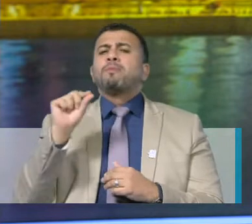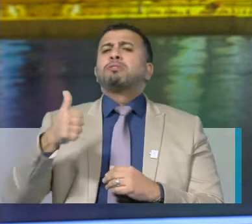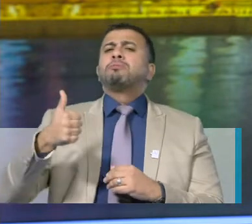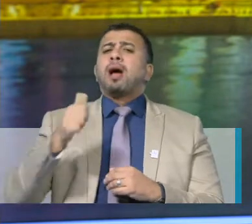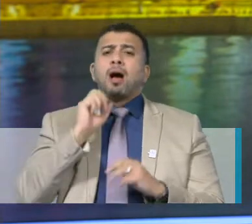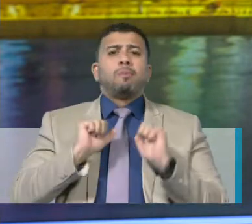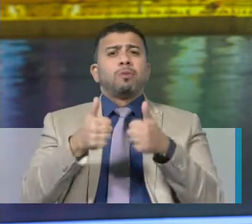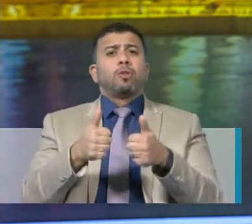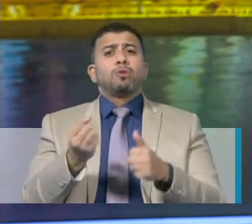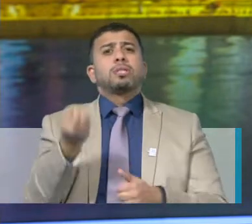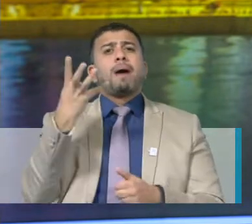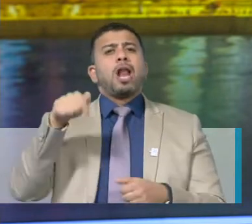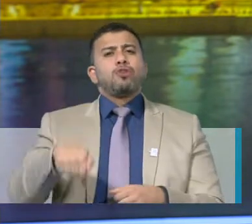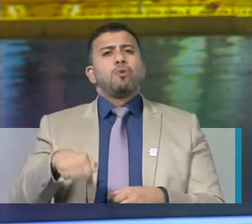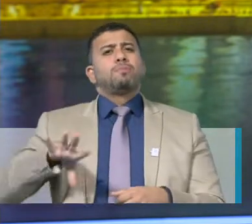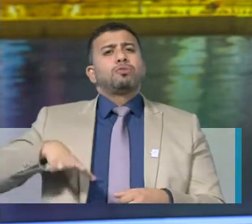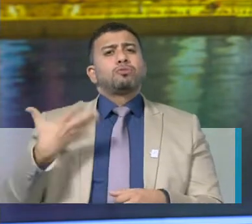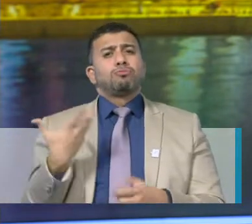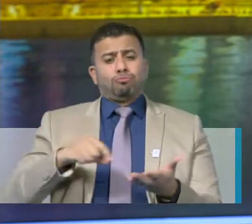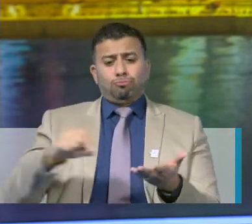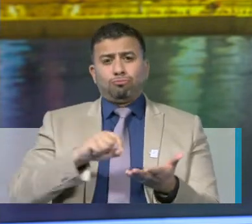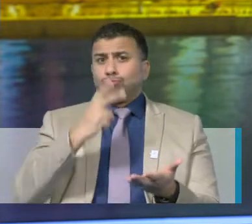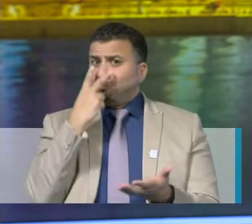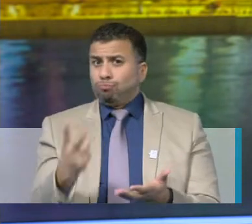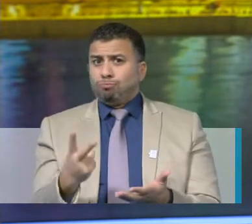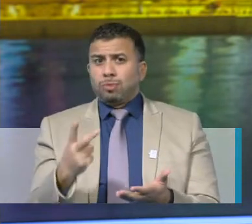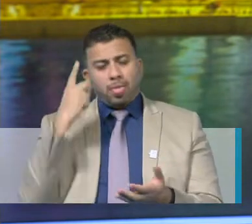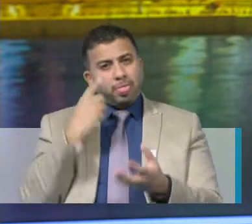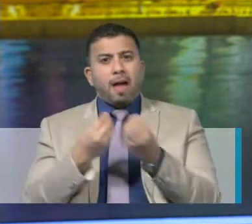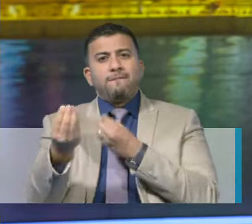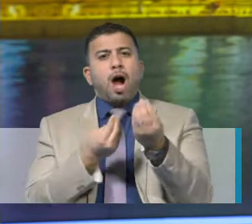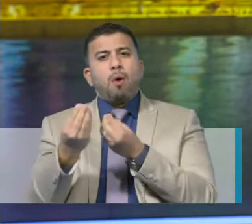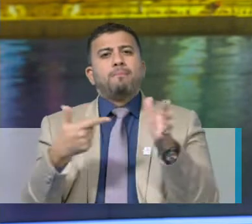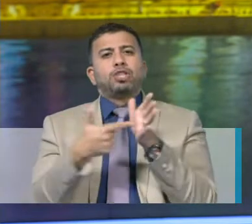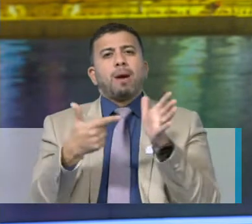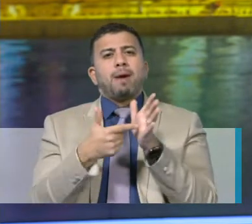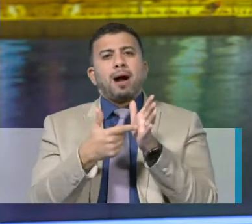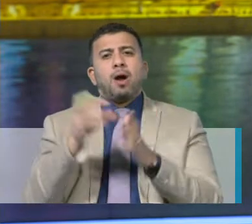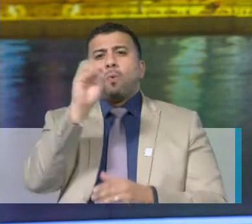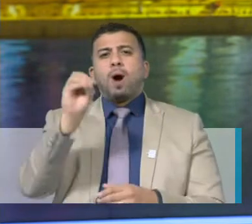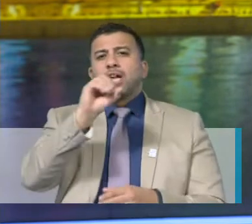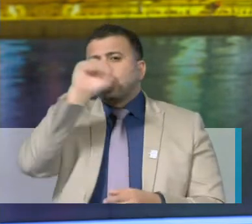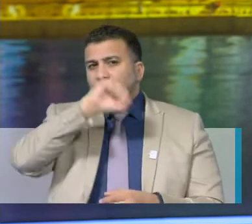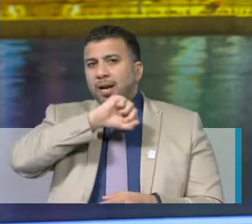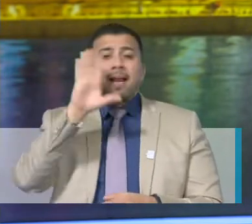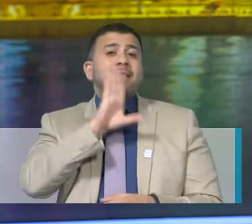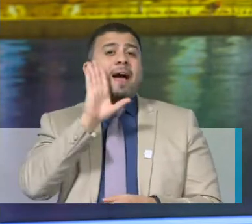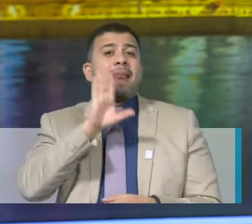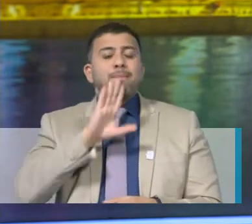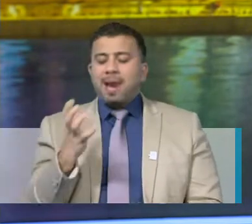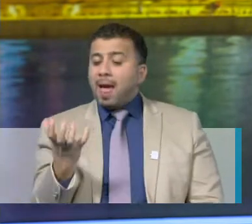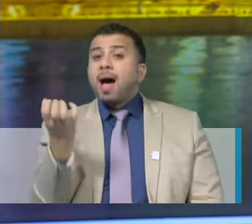جاء ذلك خلال حضور سموه صباح اليوم توقيع مذكرة تفاهم بين الجامعة وهيئة الشارقة